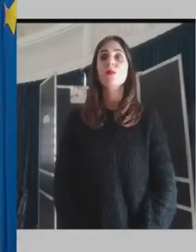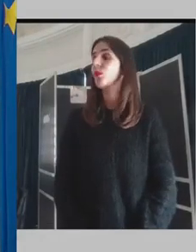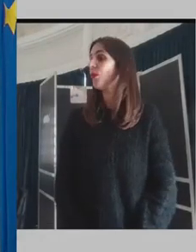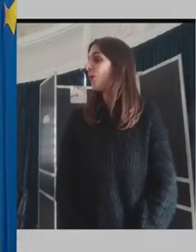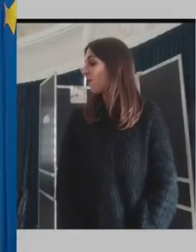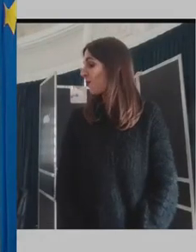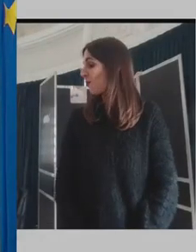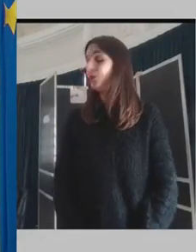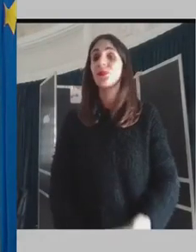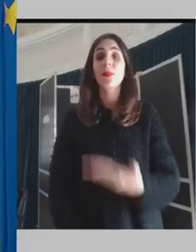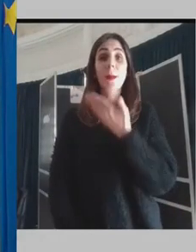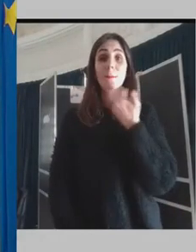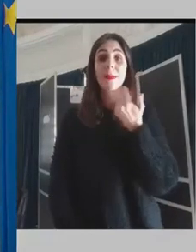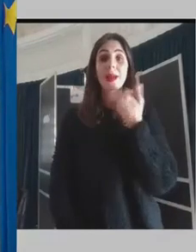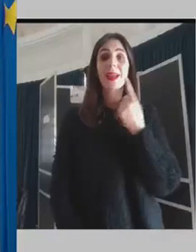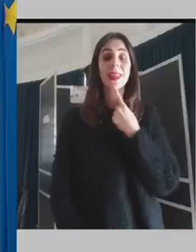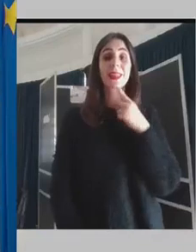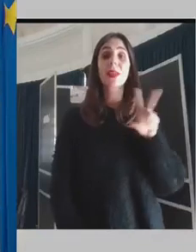Manca Vaccari.